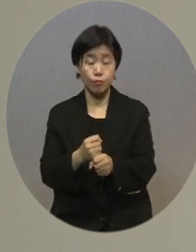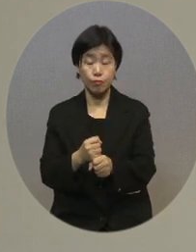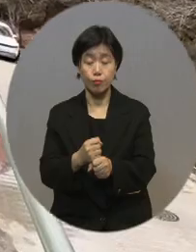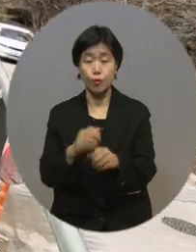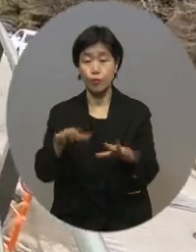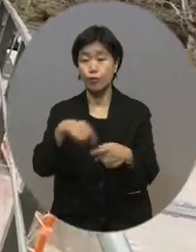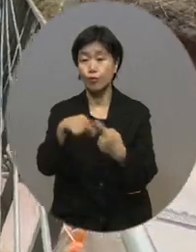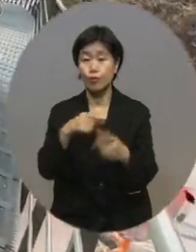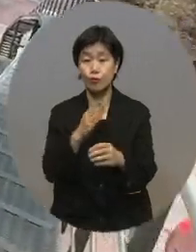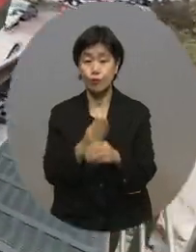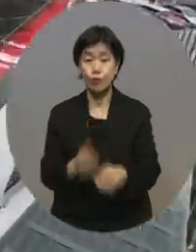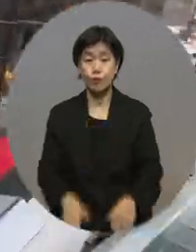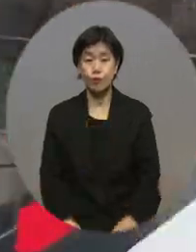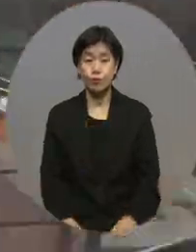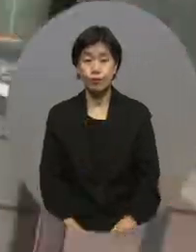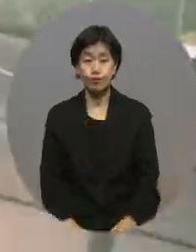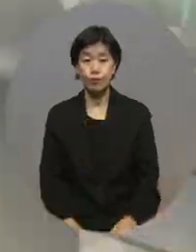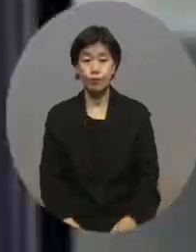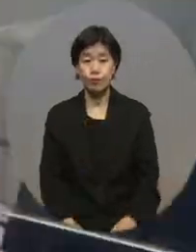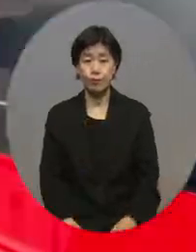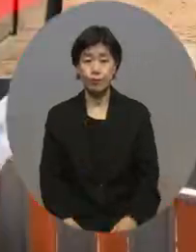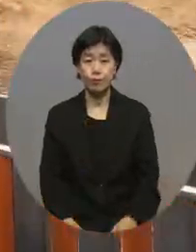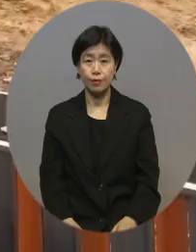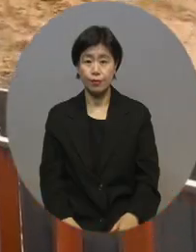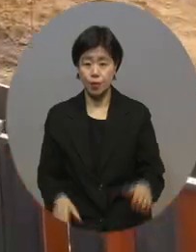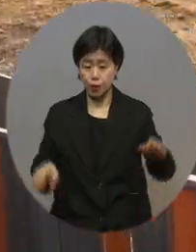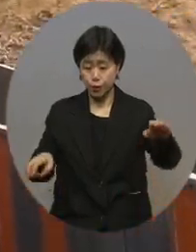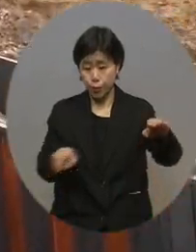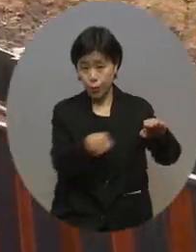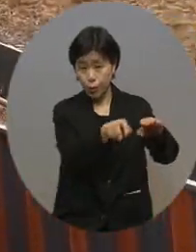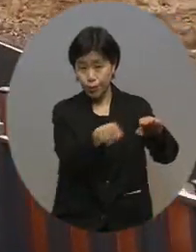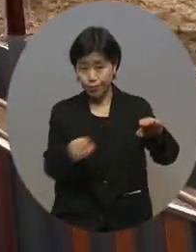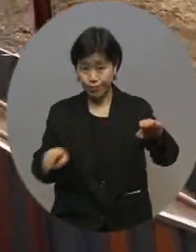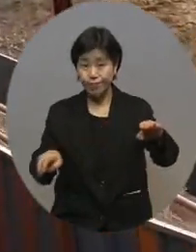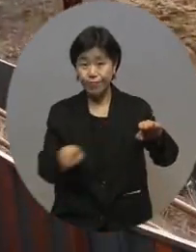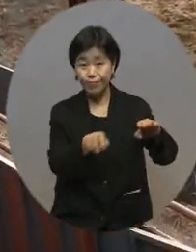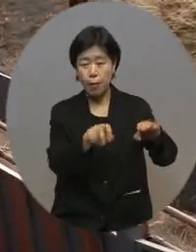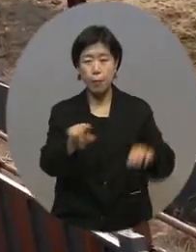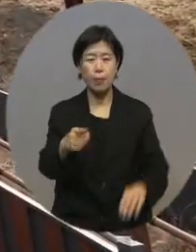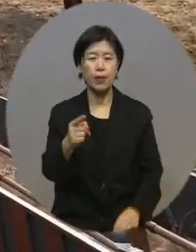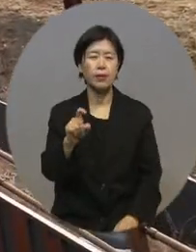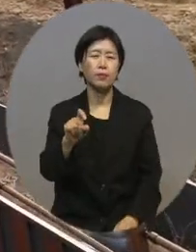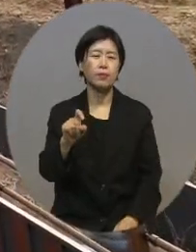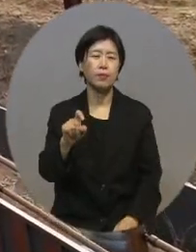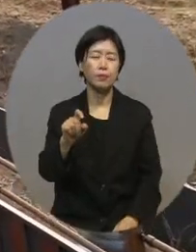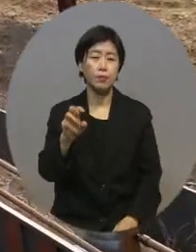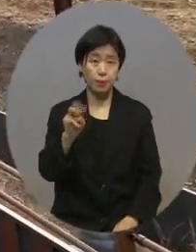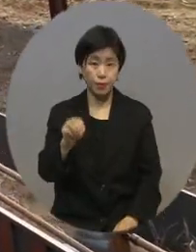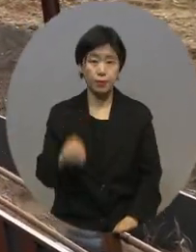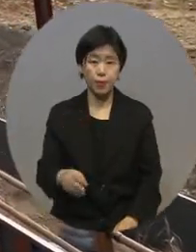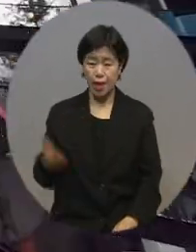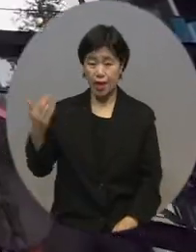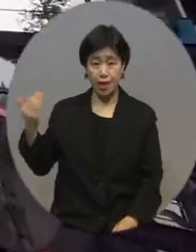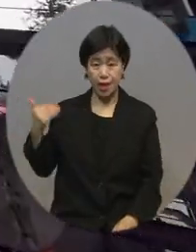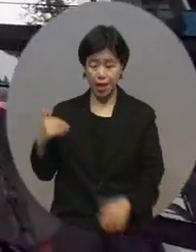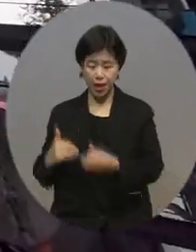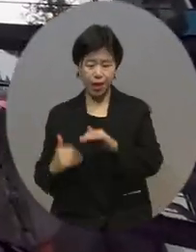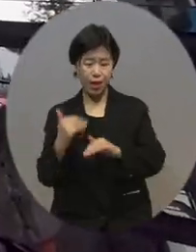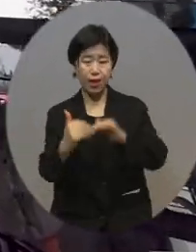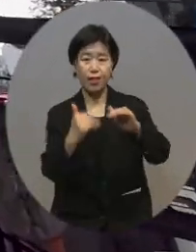좋아하십니다. 높이가 이제 110m가 되고요. 거기를 이제 그전에는 계단으로 이렇게